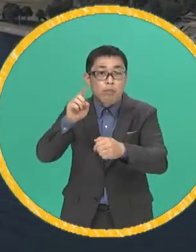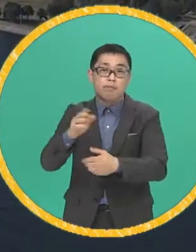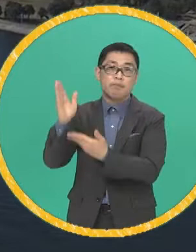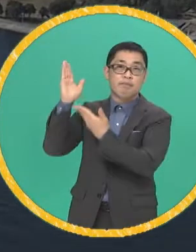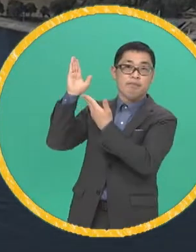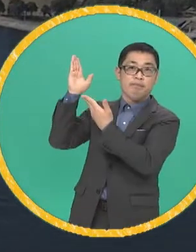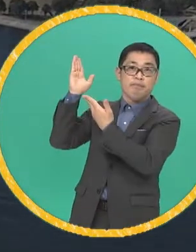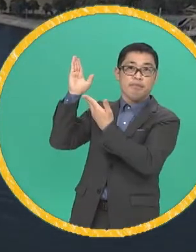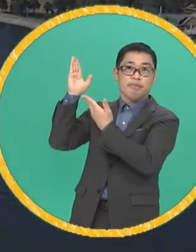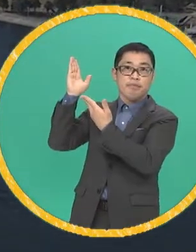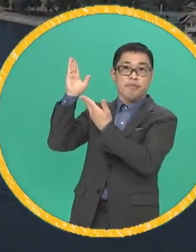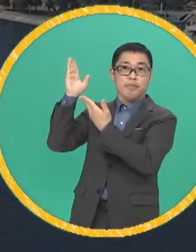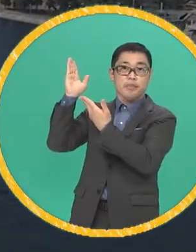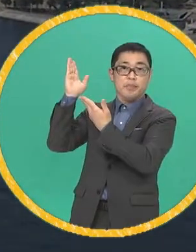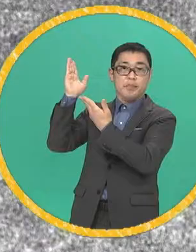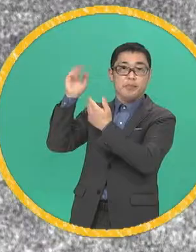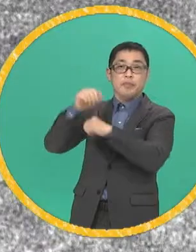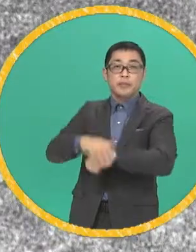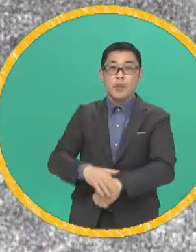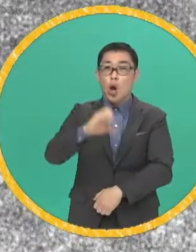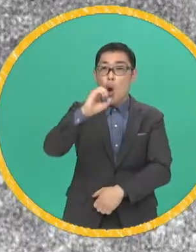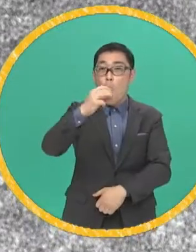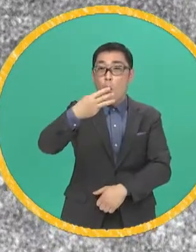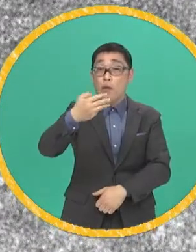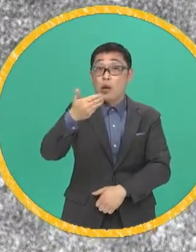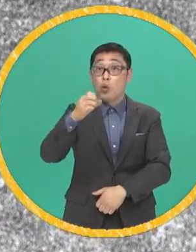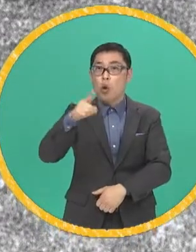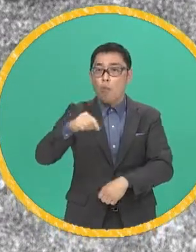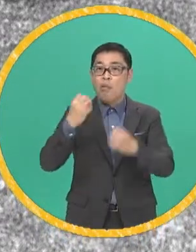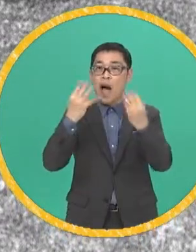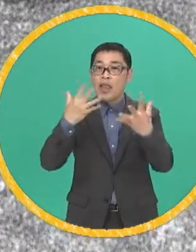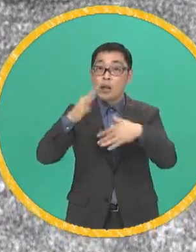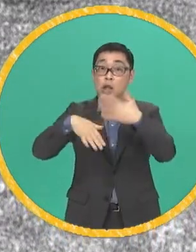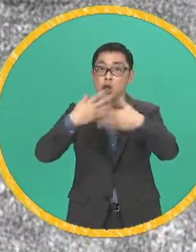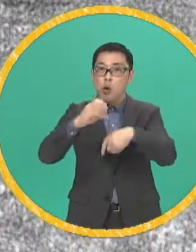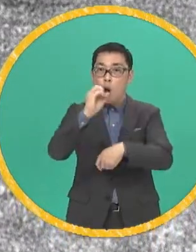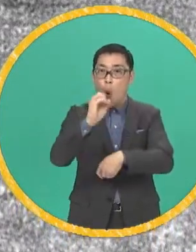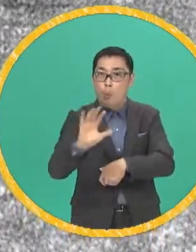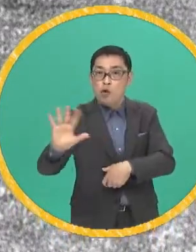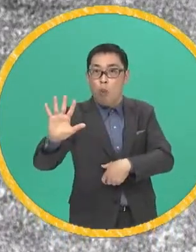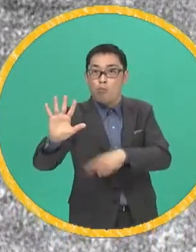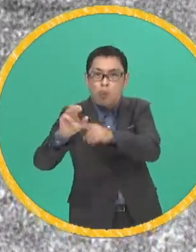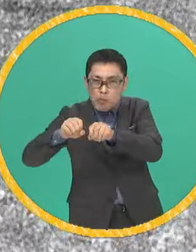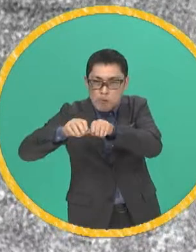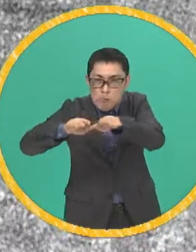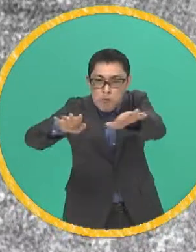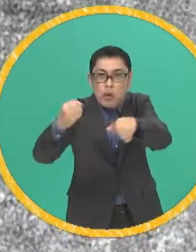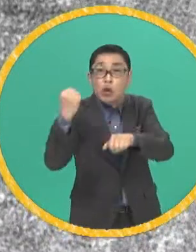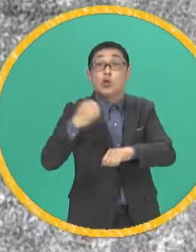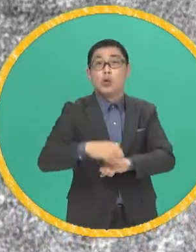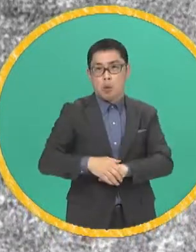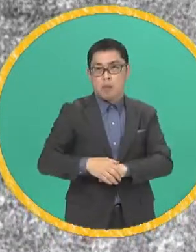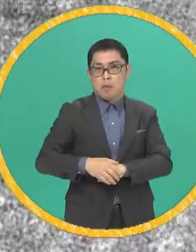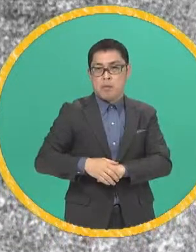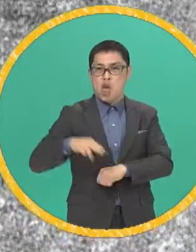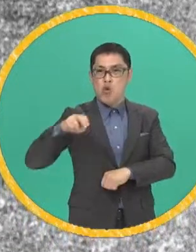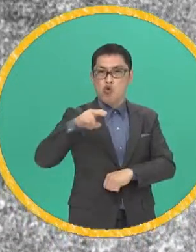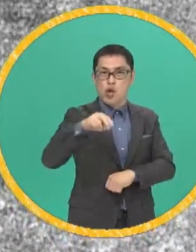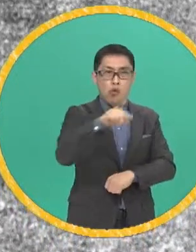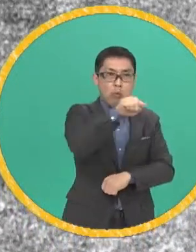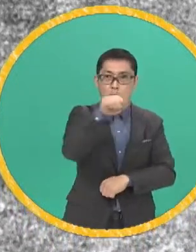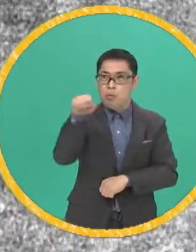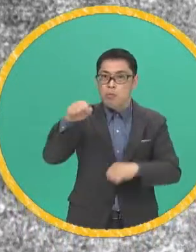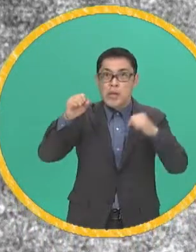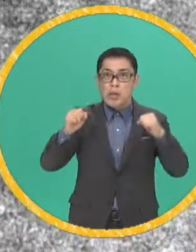ですオミクロン株の感染力は強力ですウイルスは常に身近にあるという